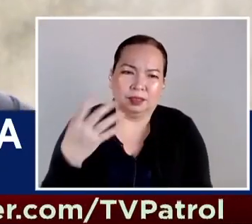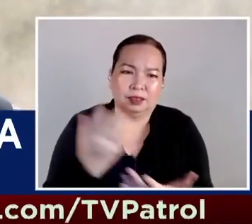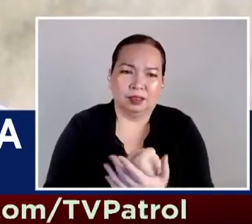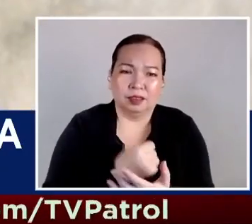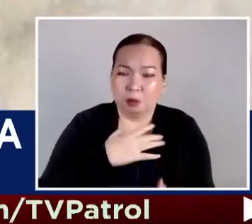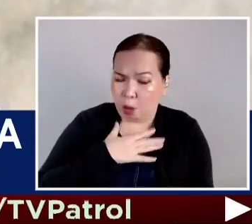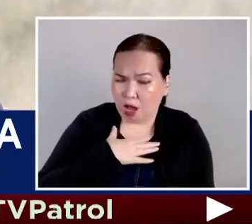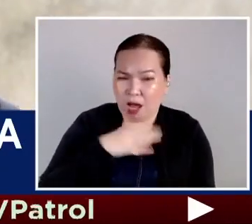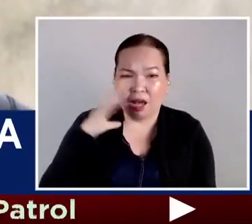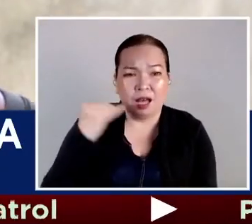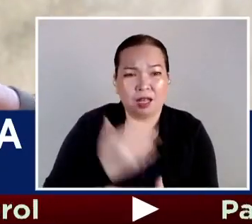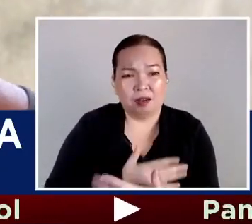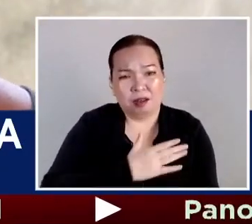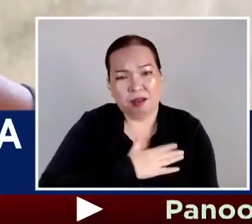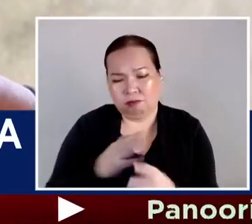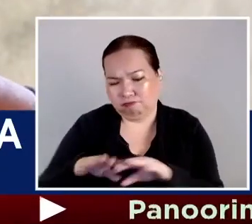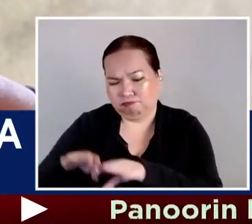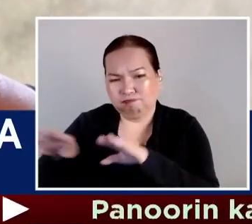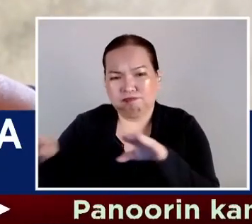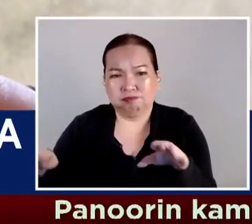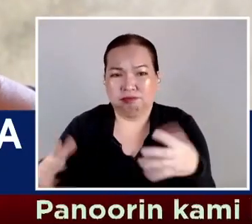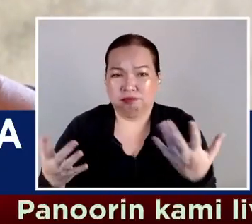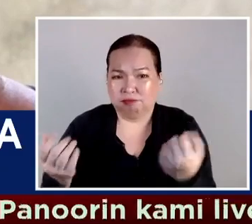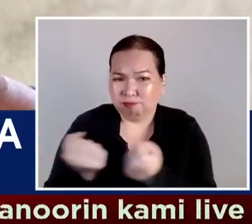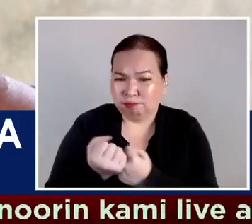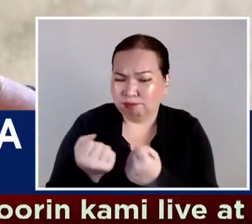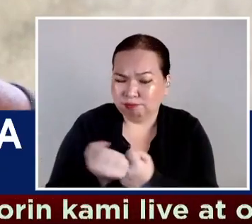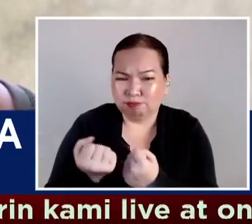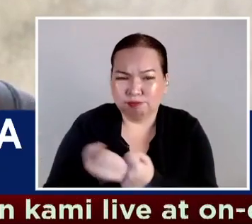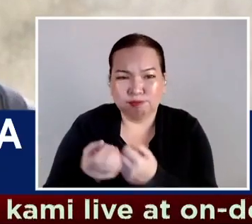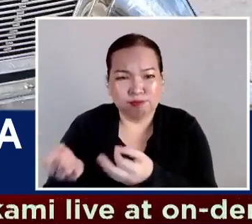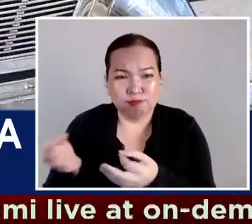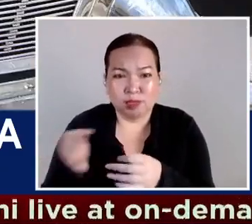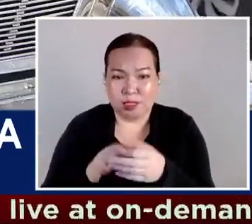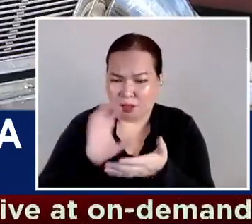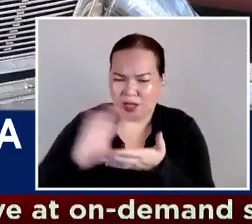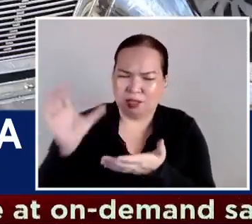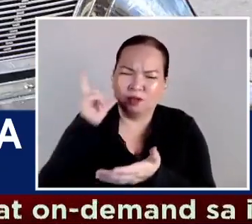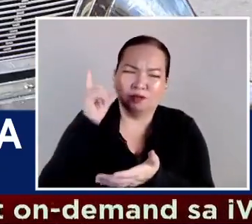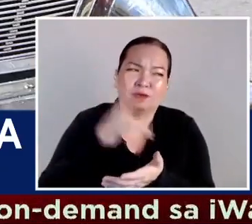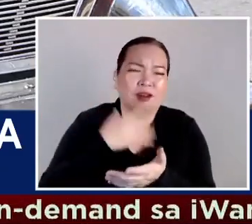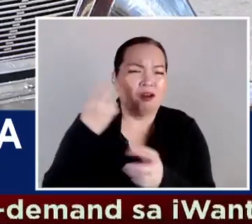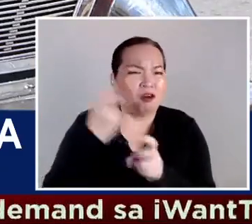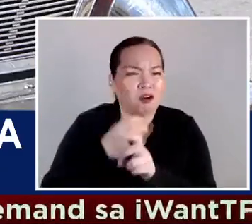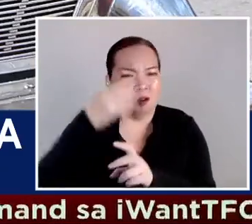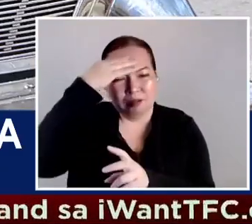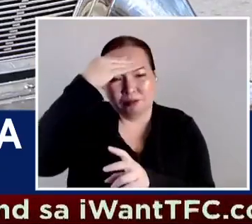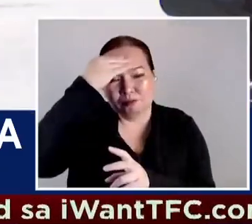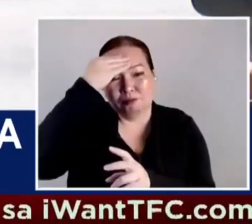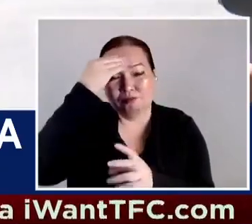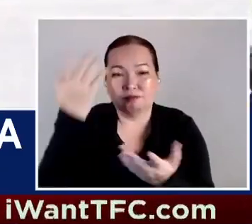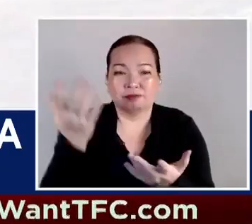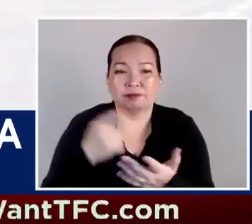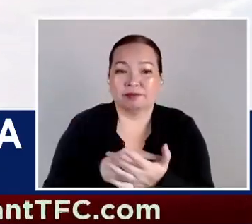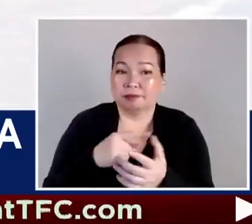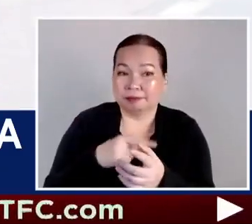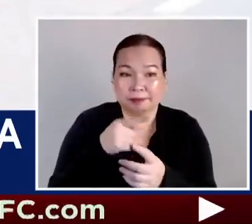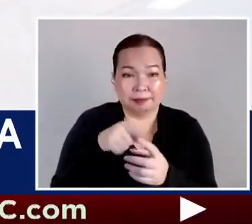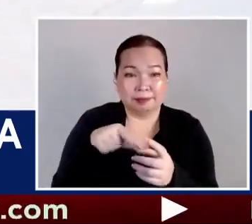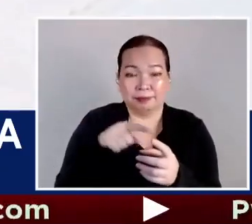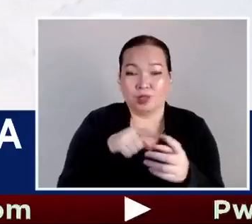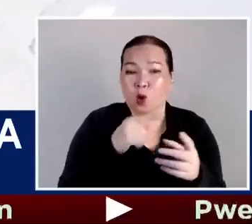anak ko, baalang hindi ko na mata. Masusupply yung pagka nag-college. Sa ngayon, walang ibang hiling ang mga